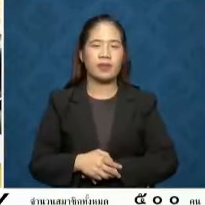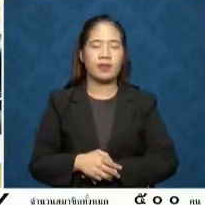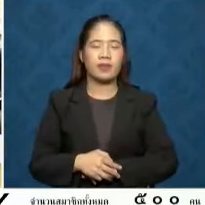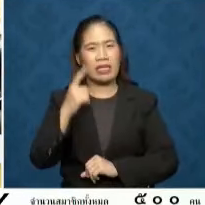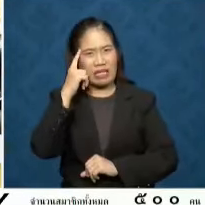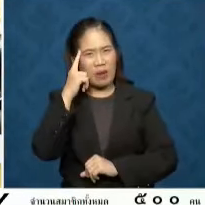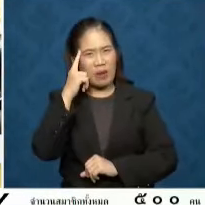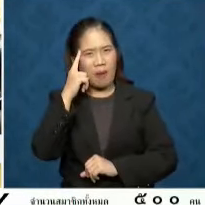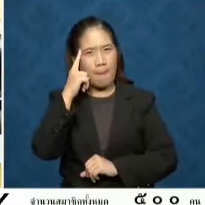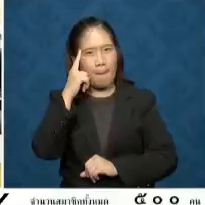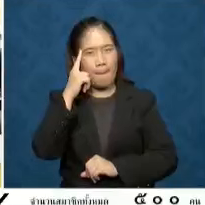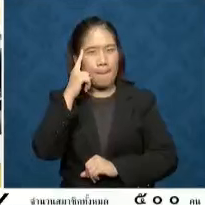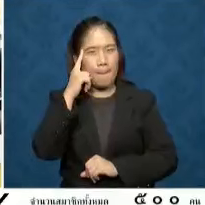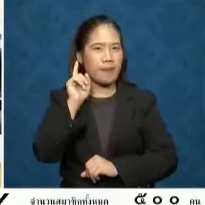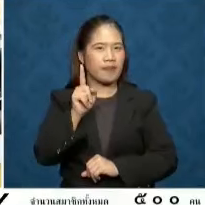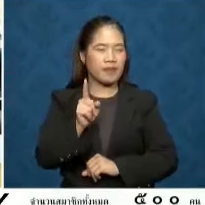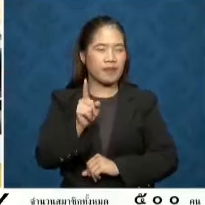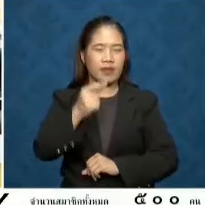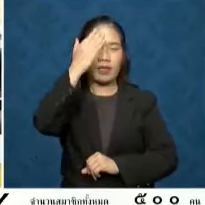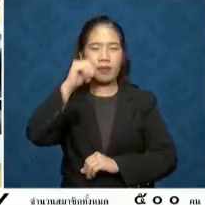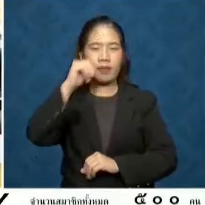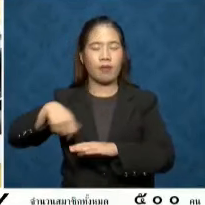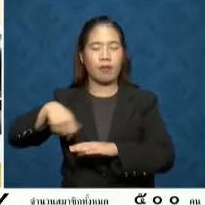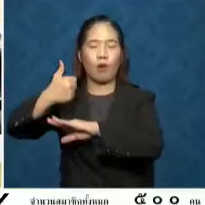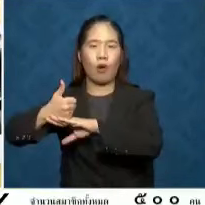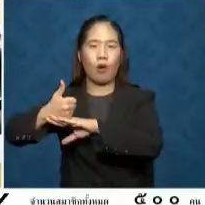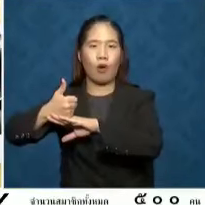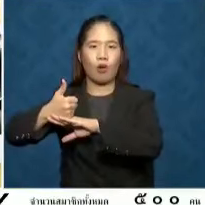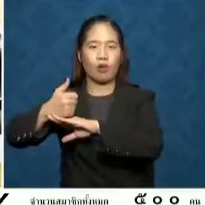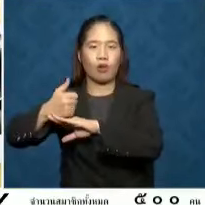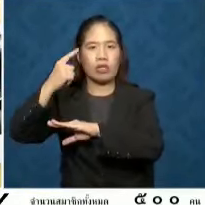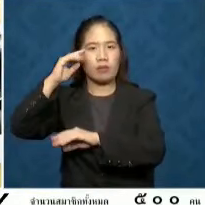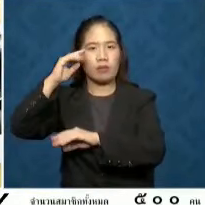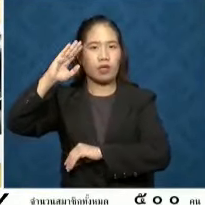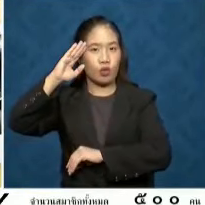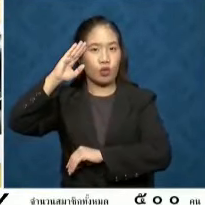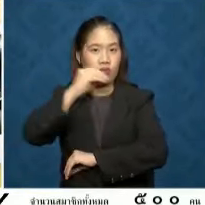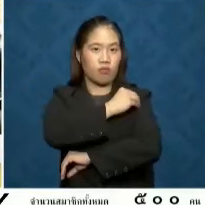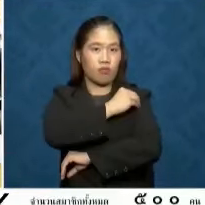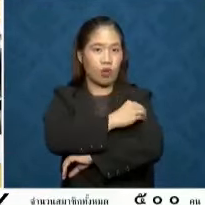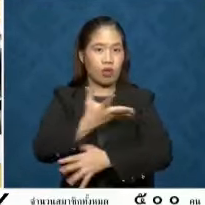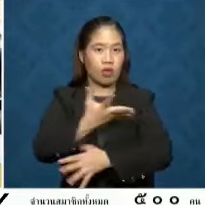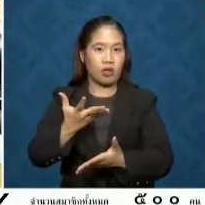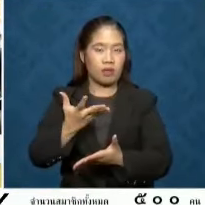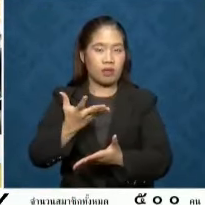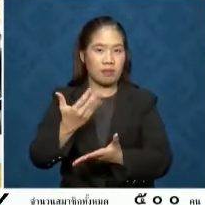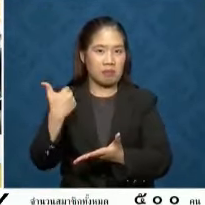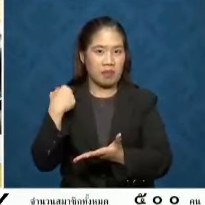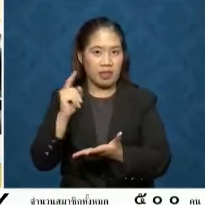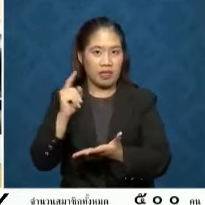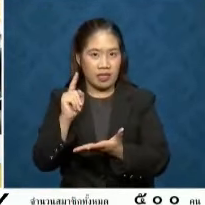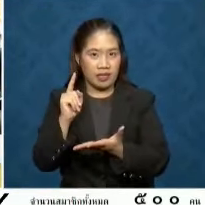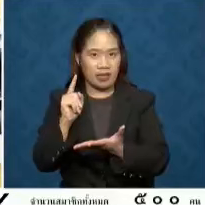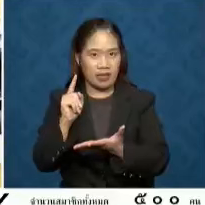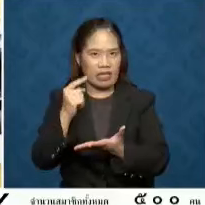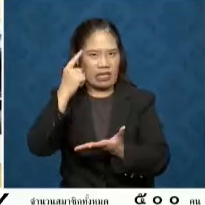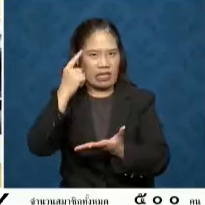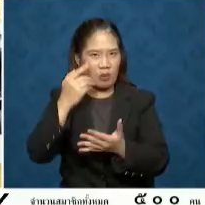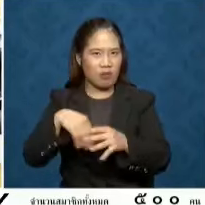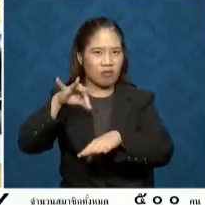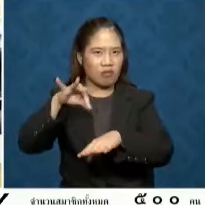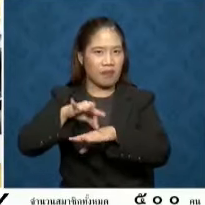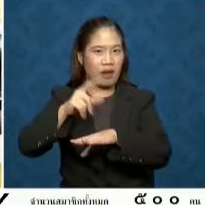ได้มากๆเลยครับเพราะว่าผบ.กองเรือภาค1เนี่ยยศพลเรือโทครับแต่2ท่านนี้ที่ผมพูดถึงเนี่ยยศพลเรือเอกนั่นเขาสั่งได้อยู่แล้วครับเขาใหญ่ก